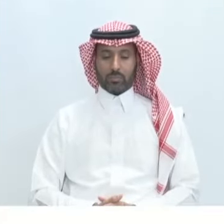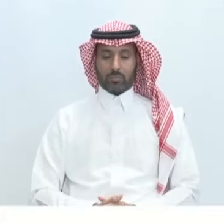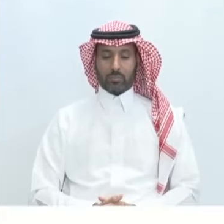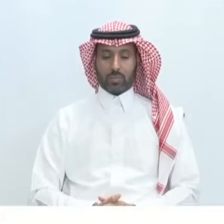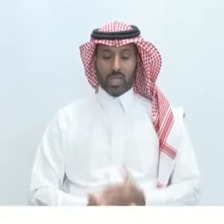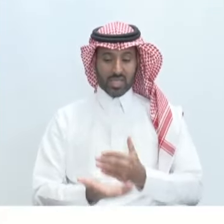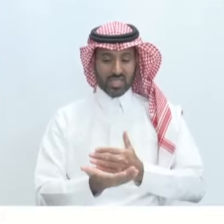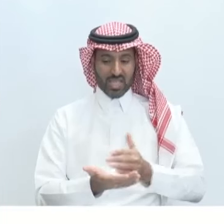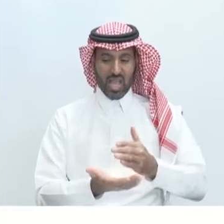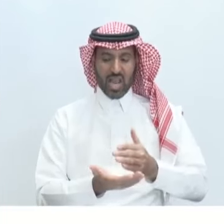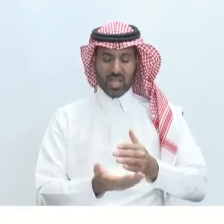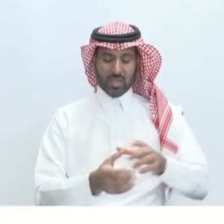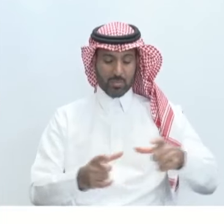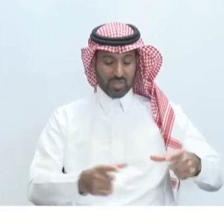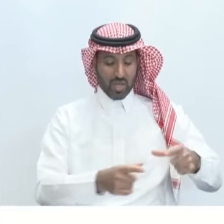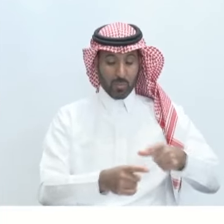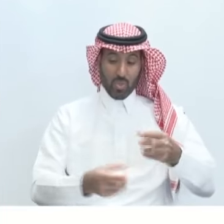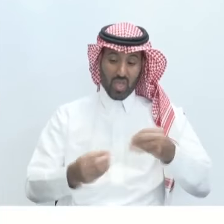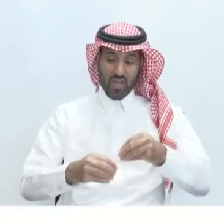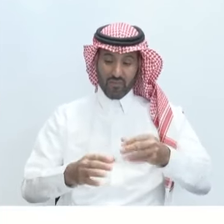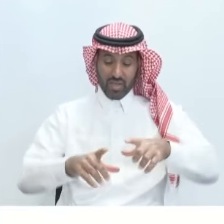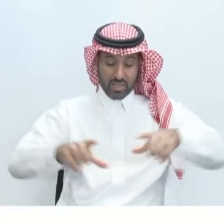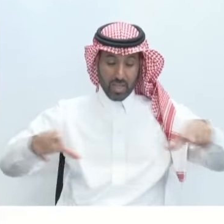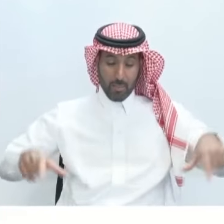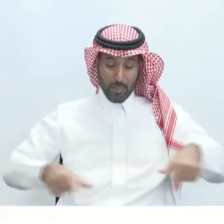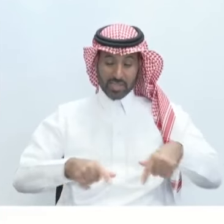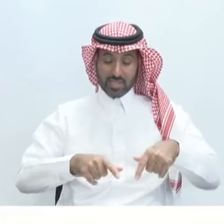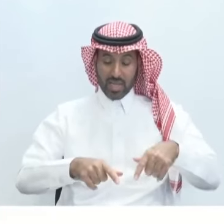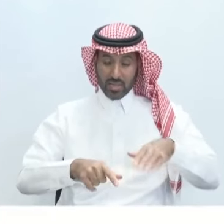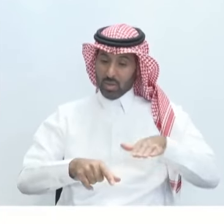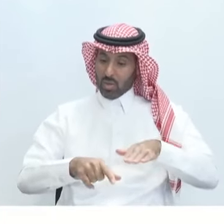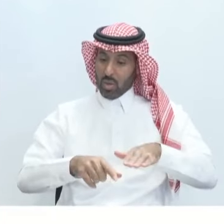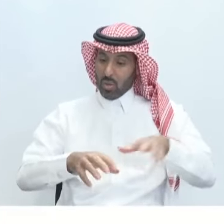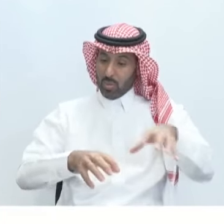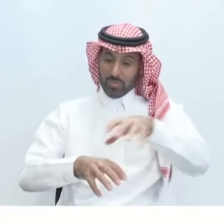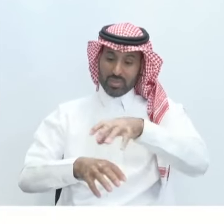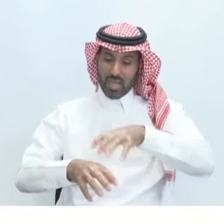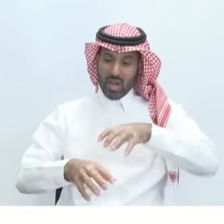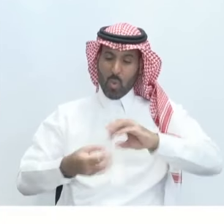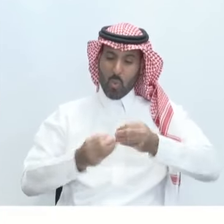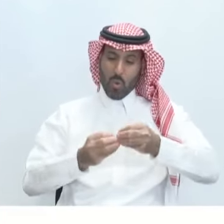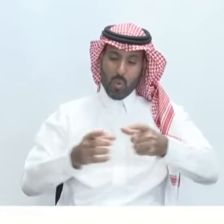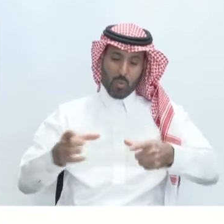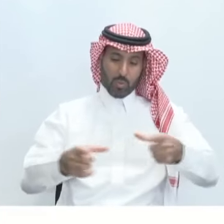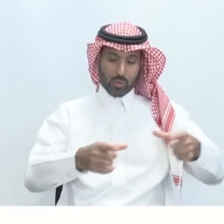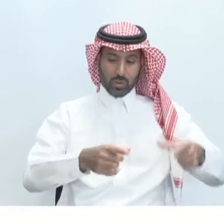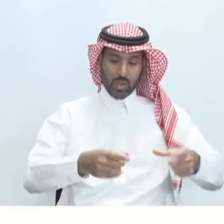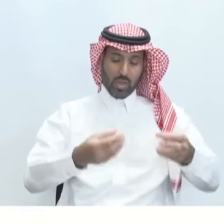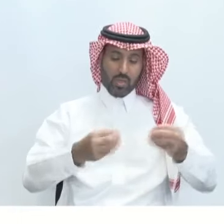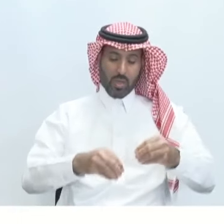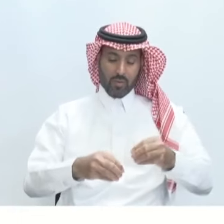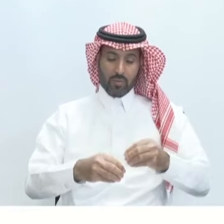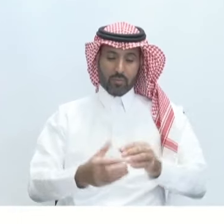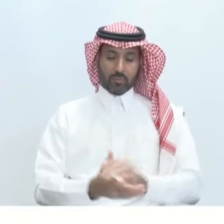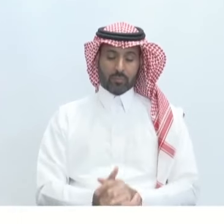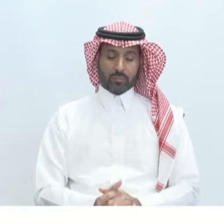لازاله جميع المساحات المضافه الى المشهد اضغط على زر اضافه مساحه ملونه